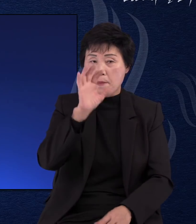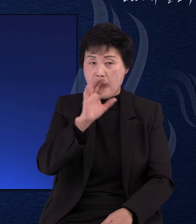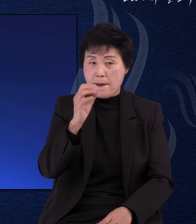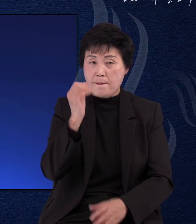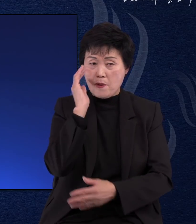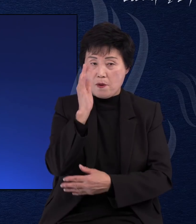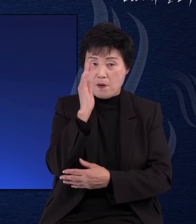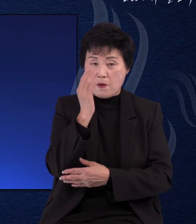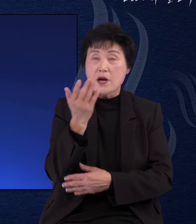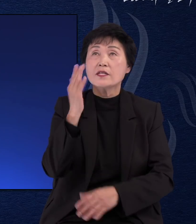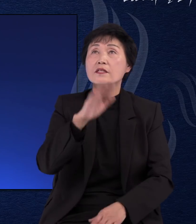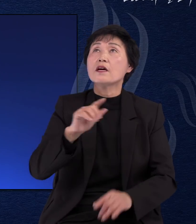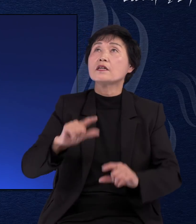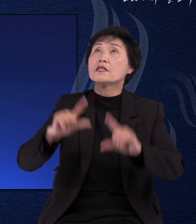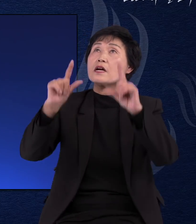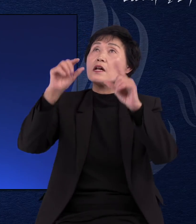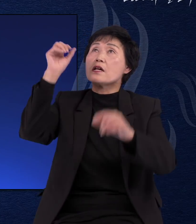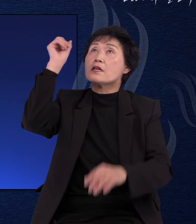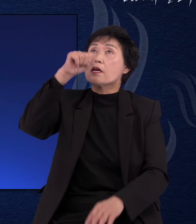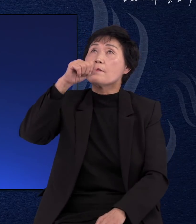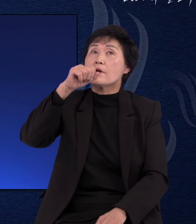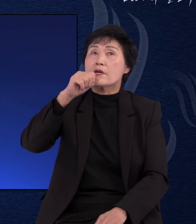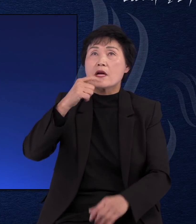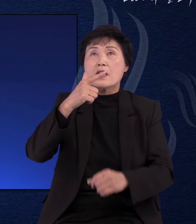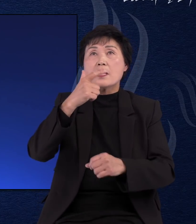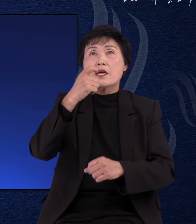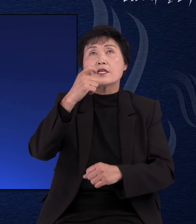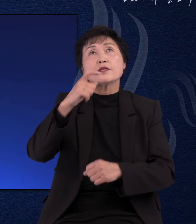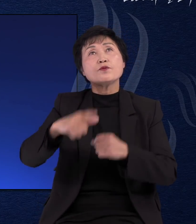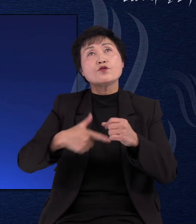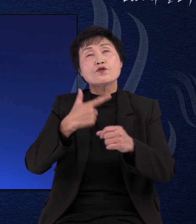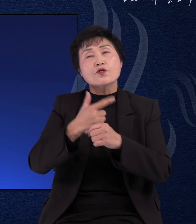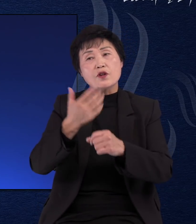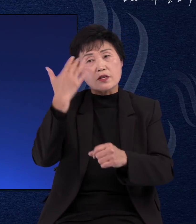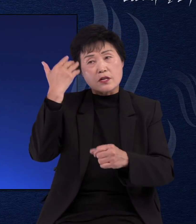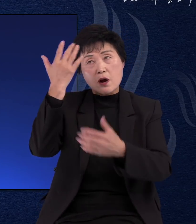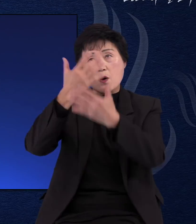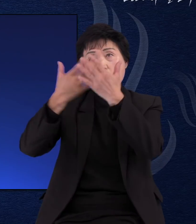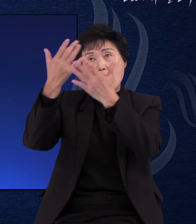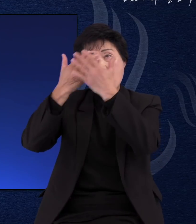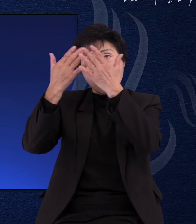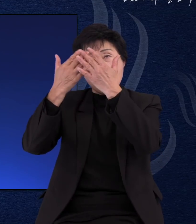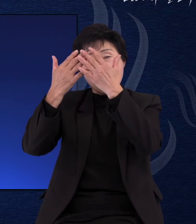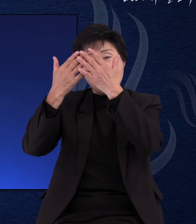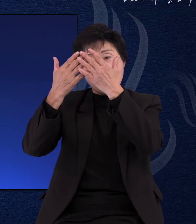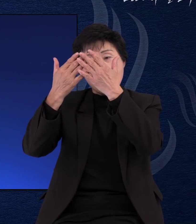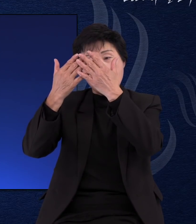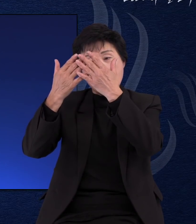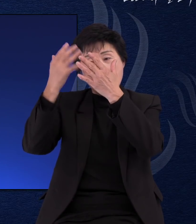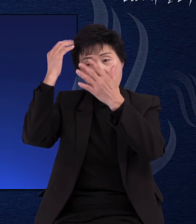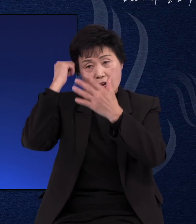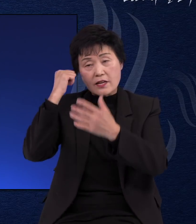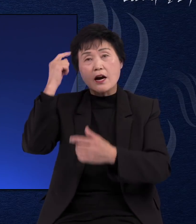그날 새벽에 떠오르면서 16년 전의 환상을 기억하느냐. 제가 어떻게 그걸